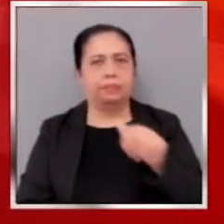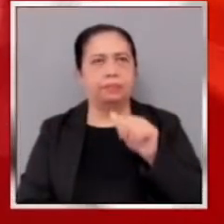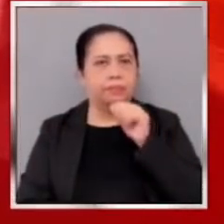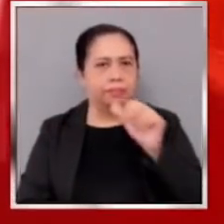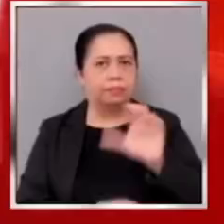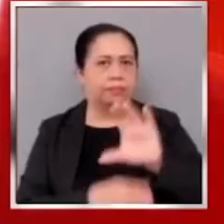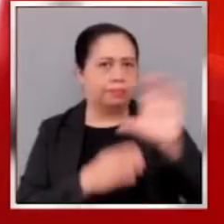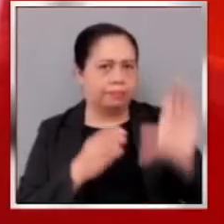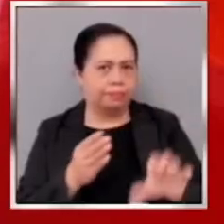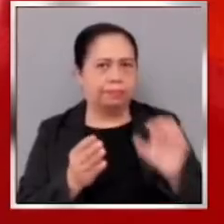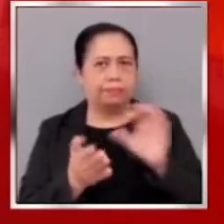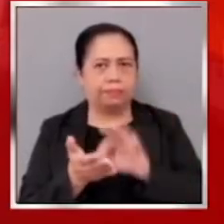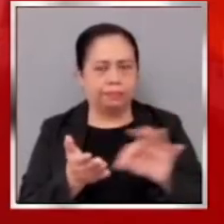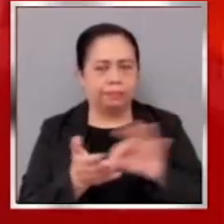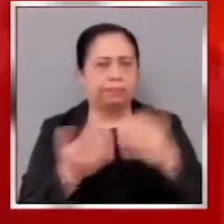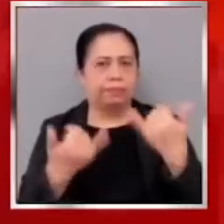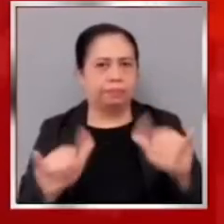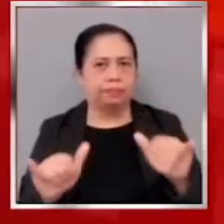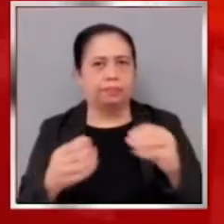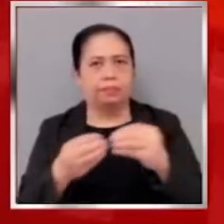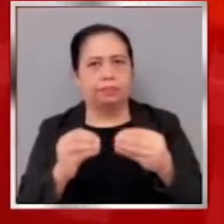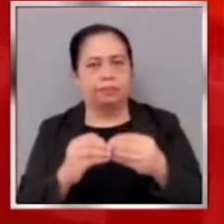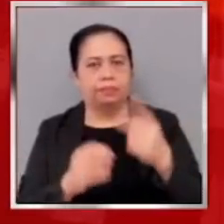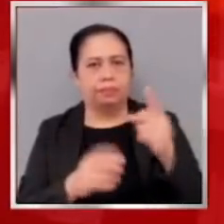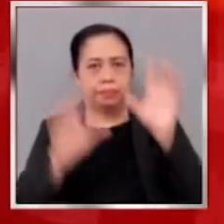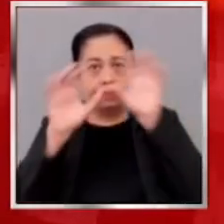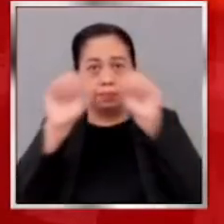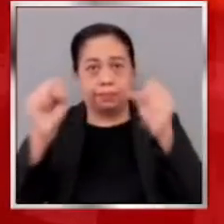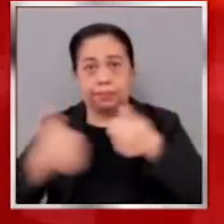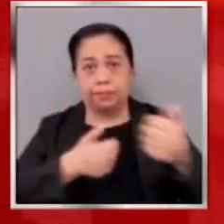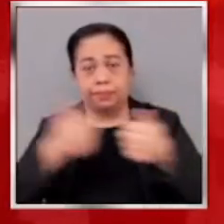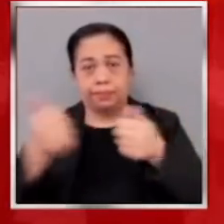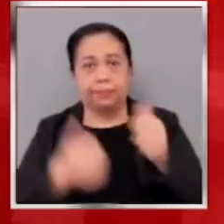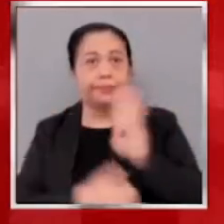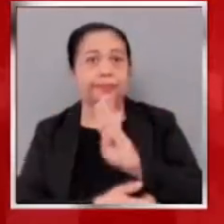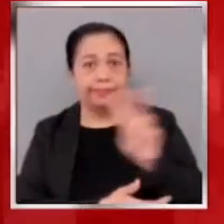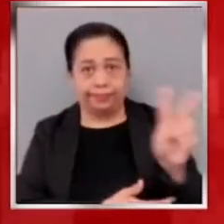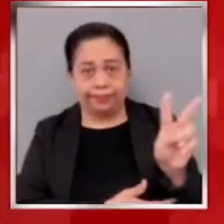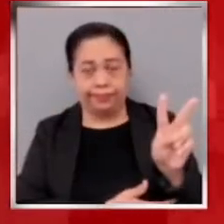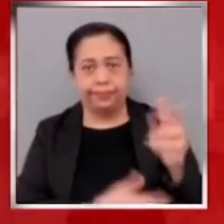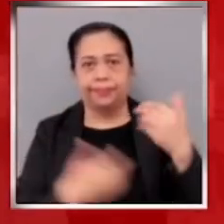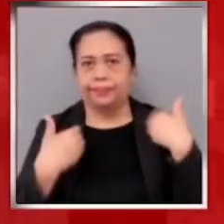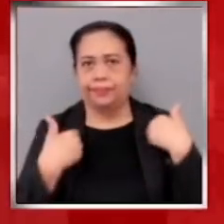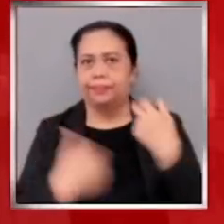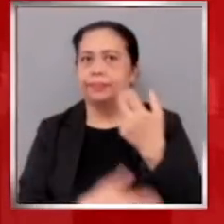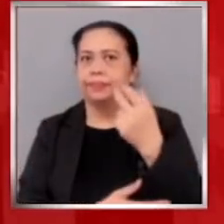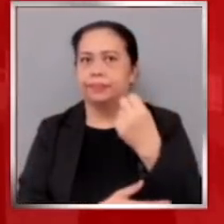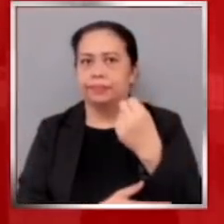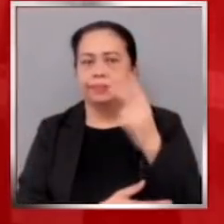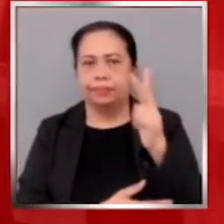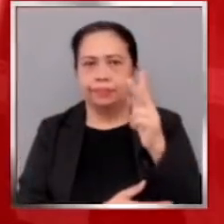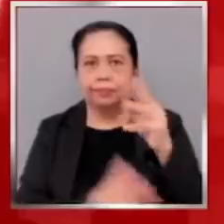Nangunguna pa rin sa presidential race si Bongbong Marcos na may